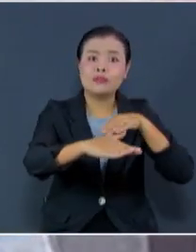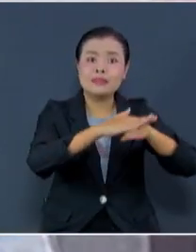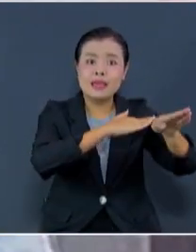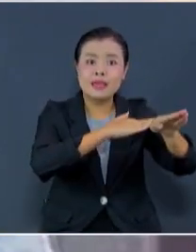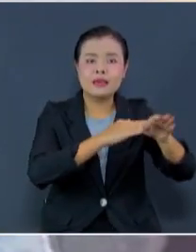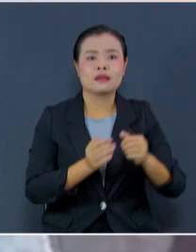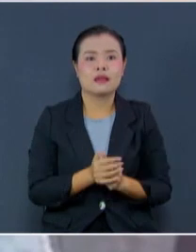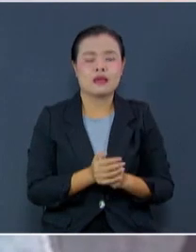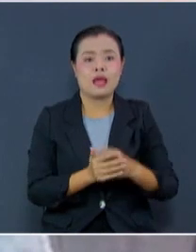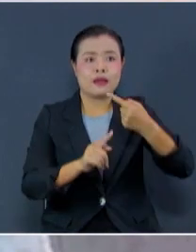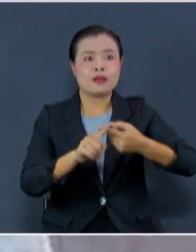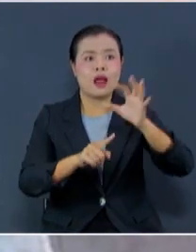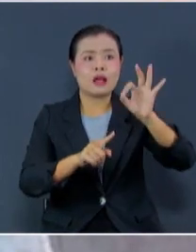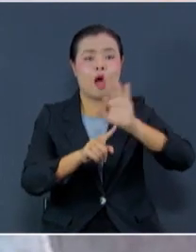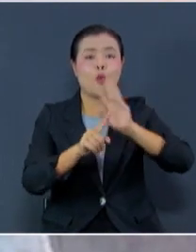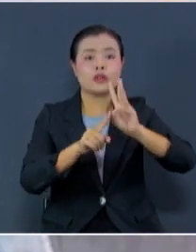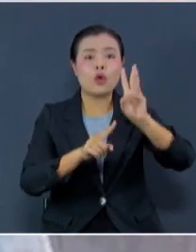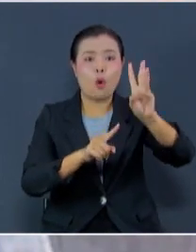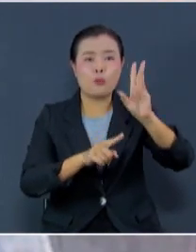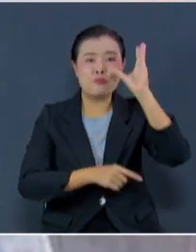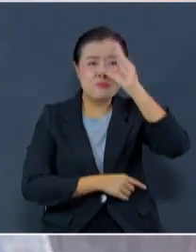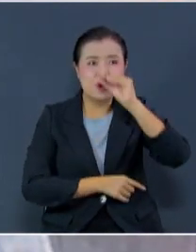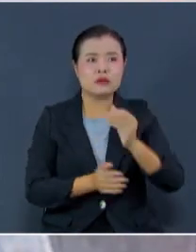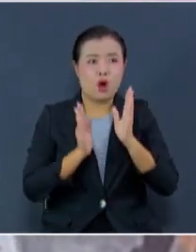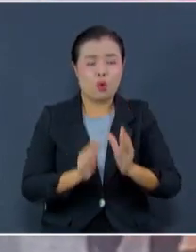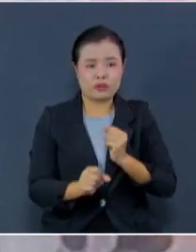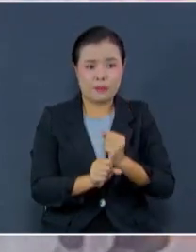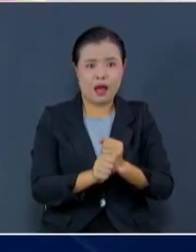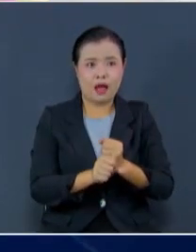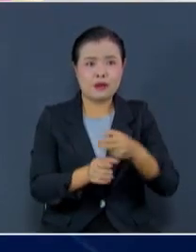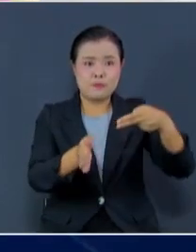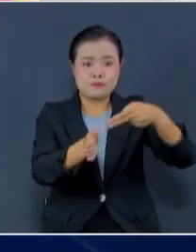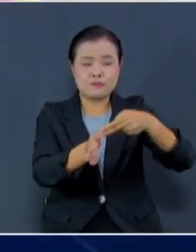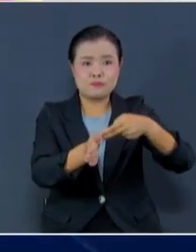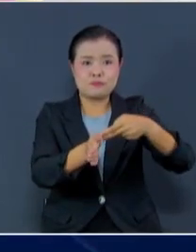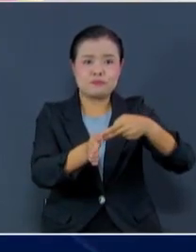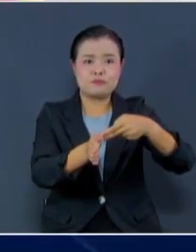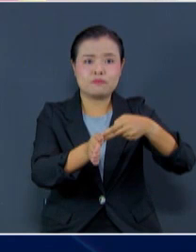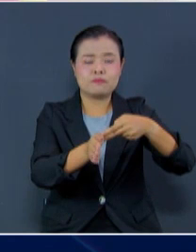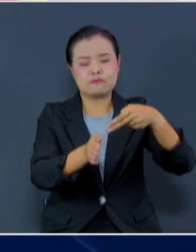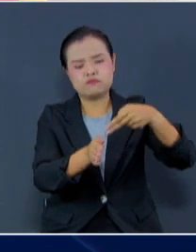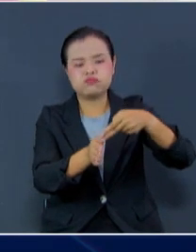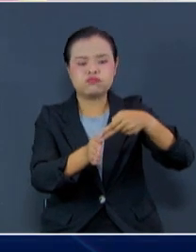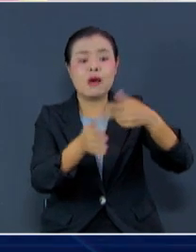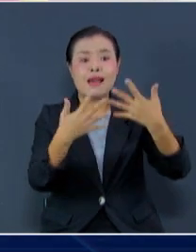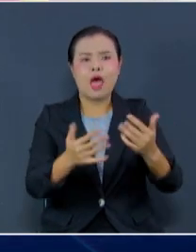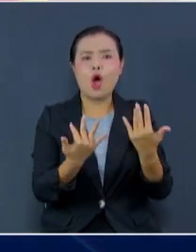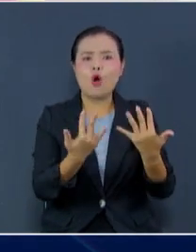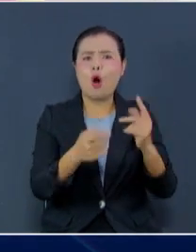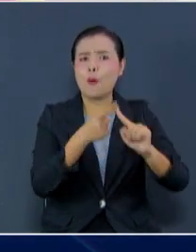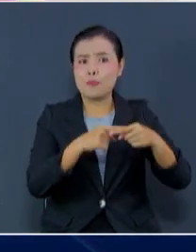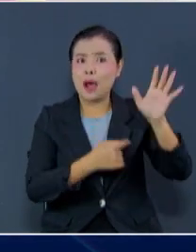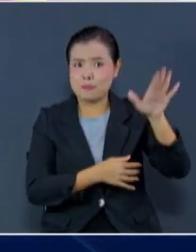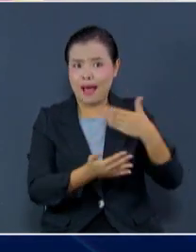การณ์เกิดขึ้นคืนวันที่6กันยายนที่ผ่านมานี่เองเด็กปั๊มบอกอย่างนี้ครับบอกว่าพอเติมเสร็จชายทั้งสองคนก็ทำท่าทีว่ารอเพื่อนเดี๋ยวเพื่อน